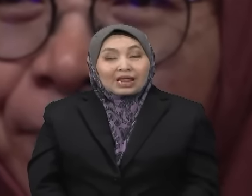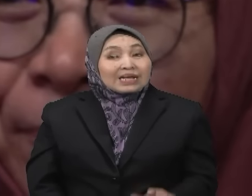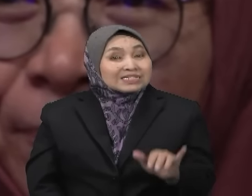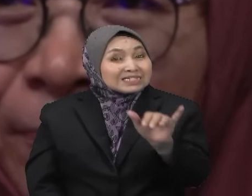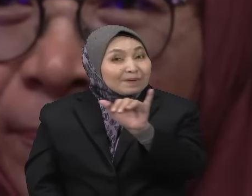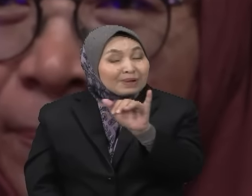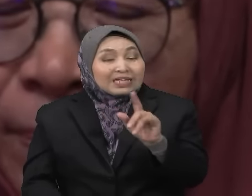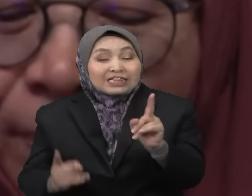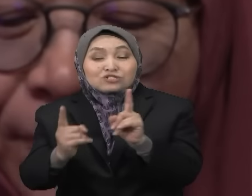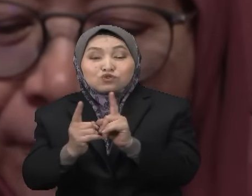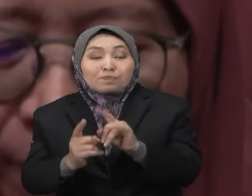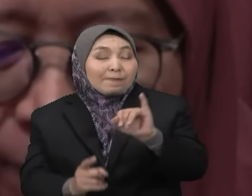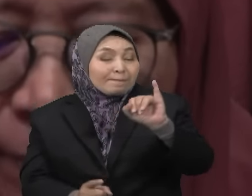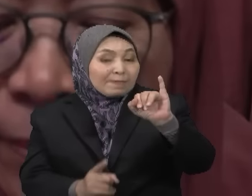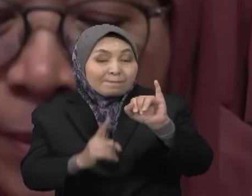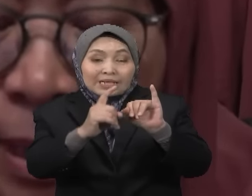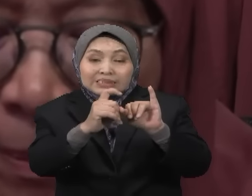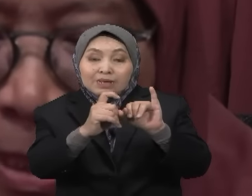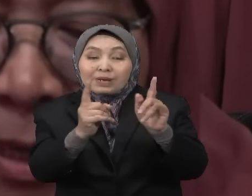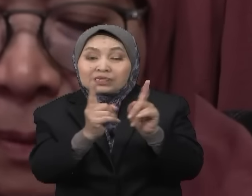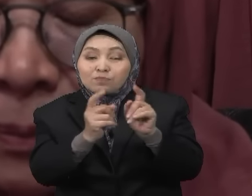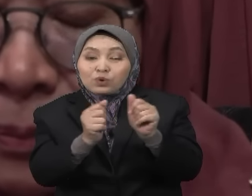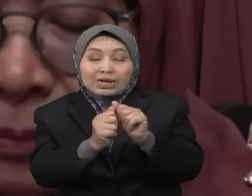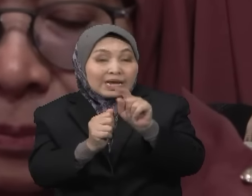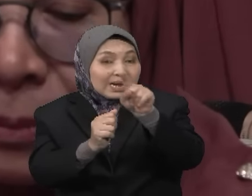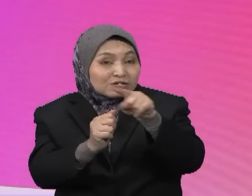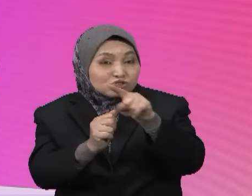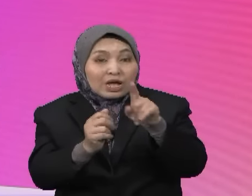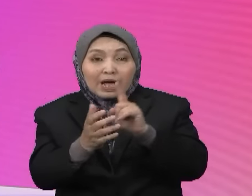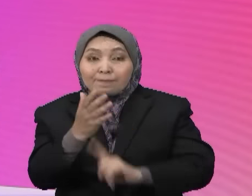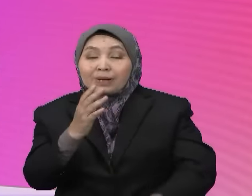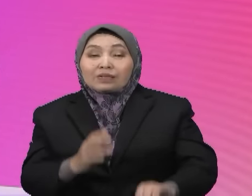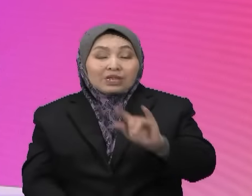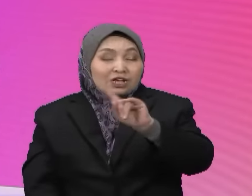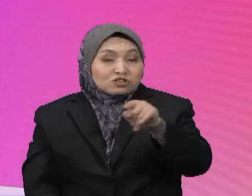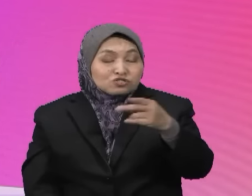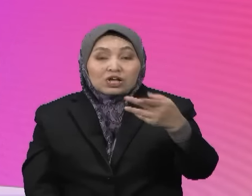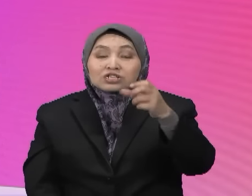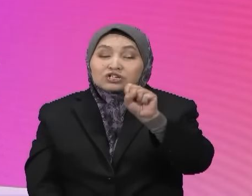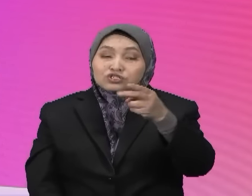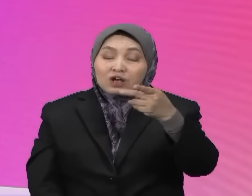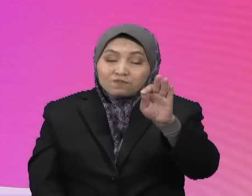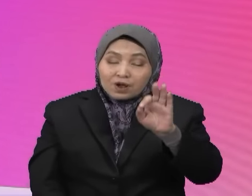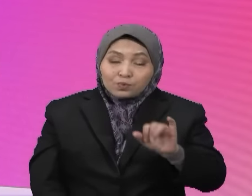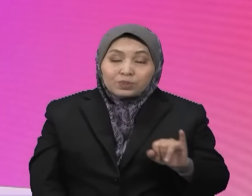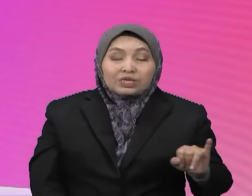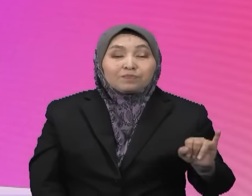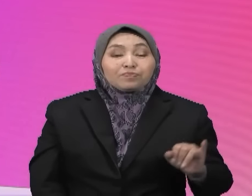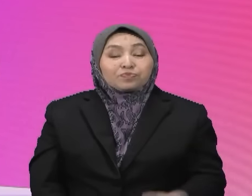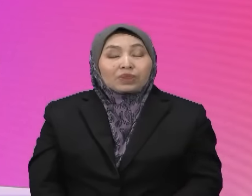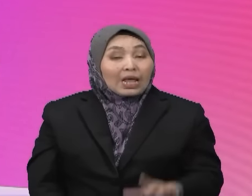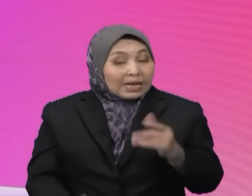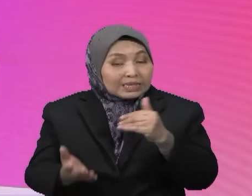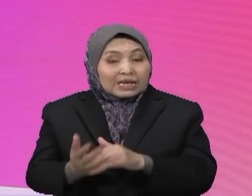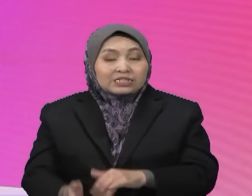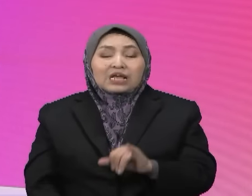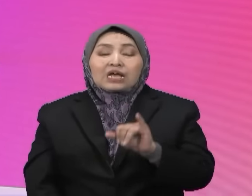kita jumpa juga mim mati. Bertemu dengan Hamzah juga. Apa nama dia tadi? Izhar Syafawi. Sekali lagi.